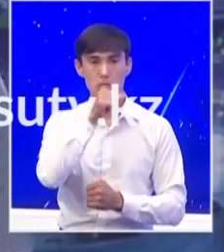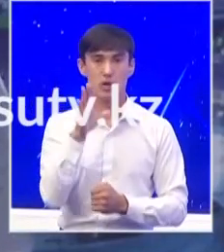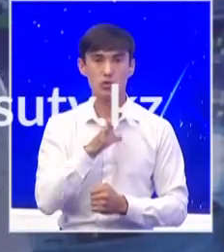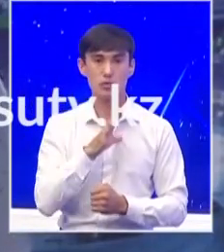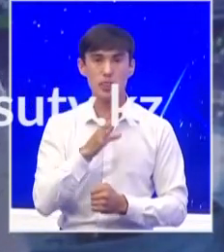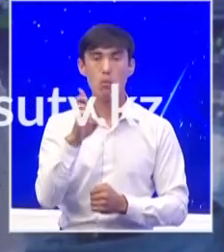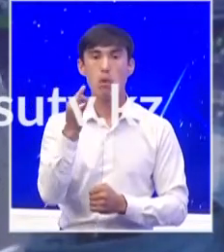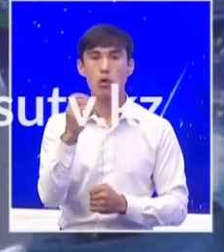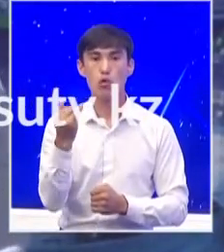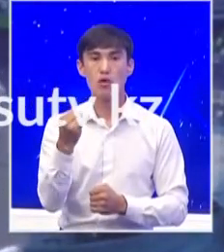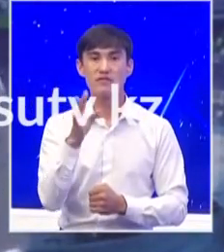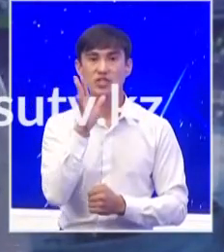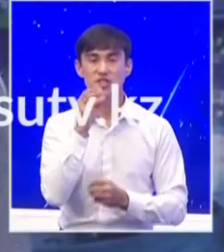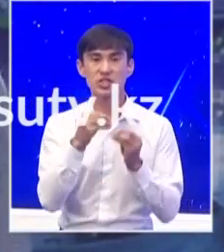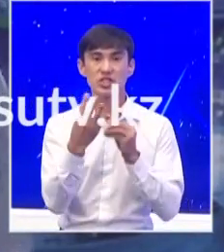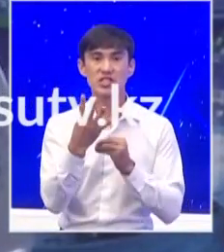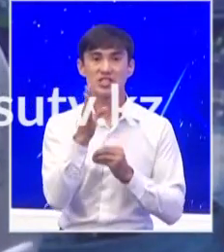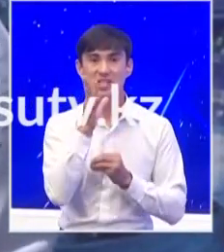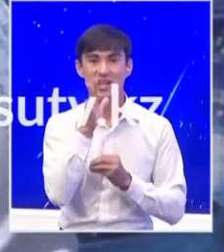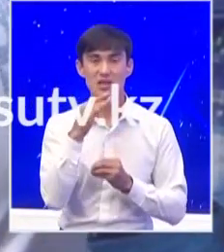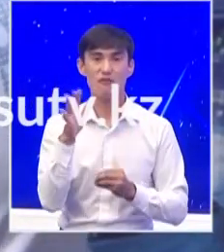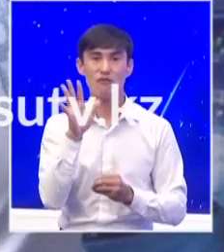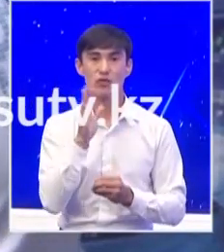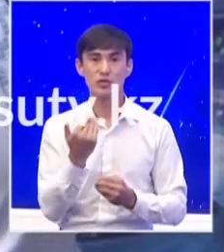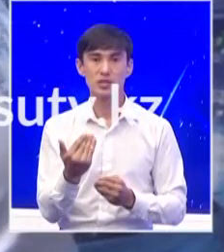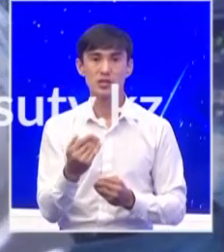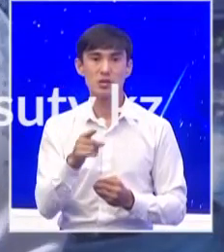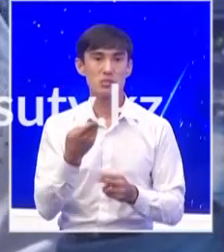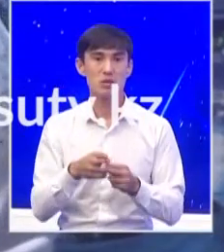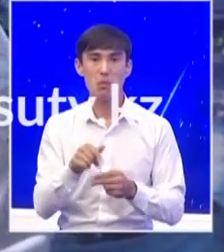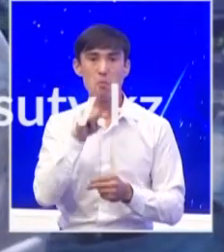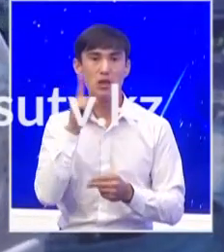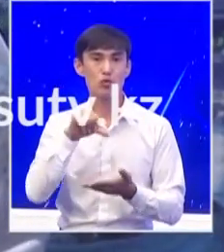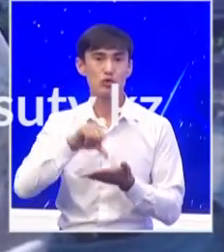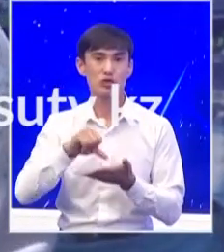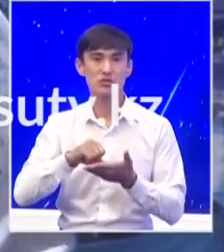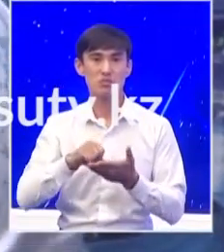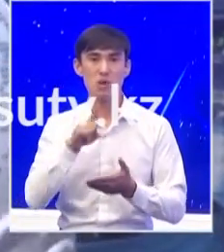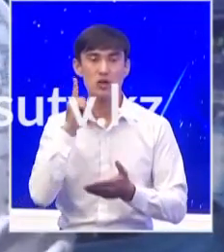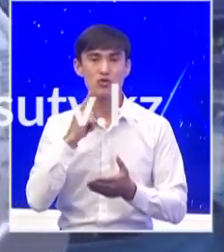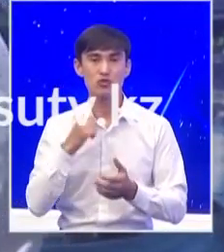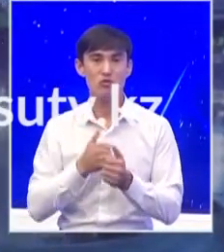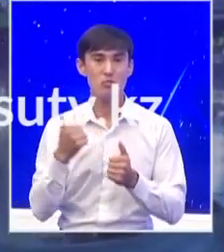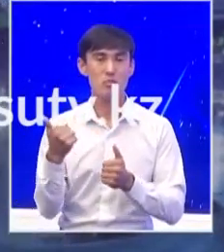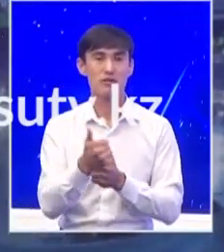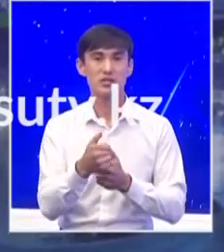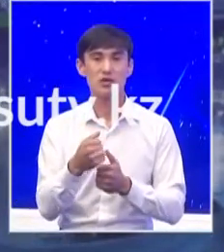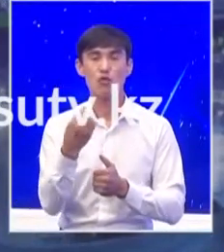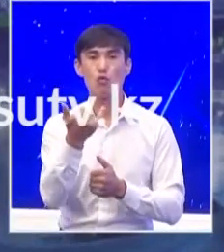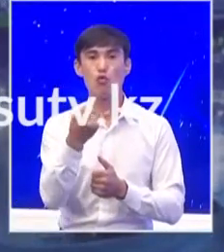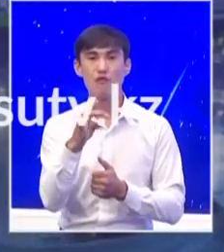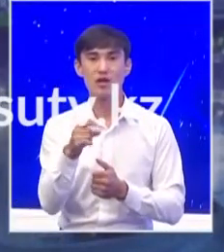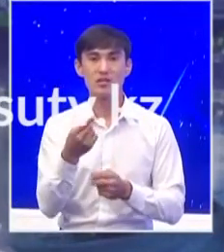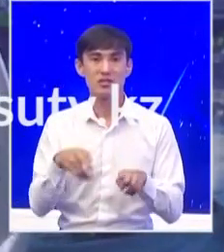в Баку в 14-летнем возрасте. Еще тогда он был признан самым молодым участником молодежного первенства. На этот раз в Уфе также был